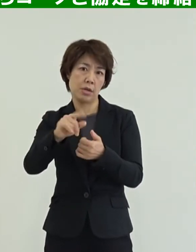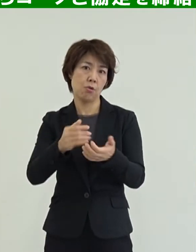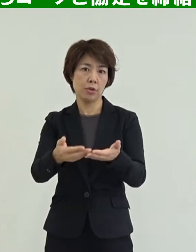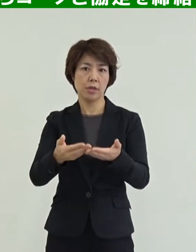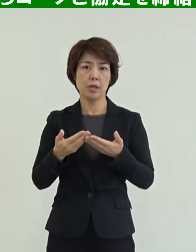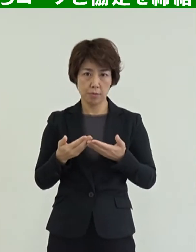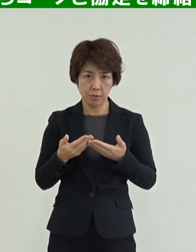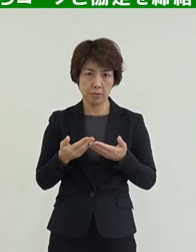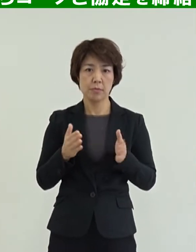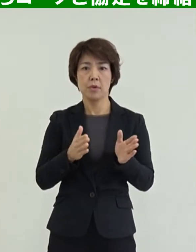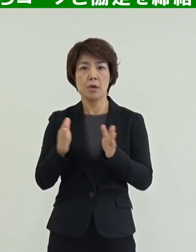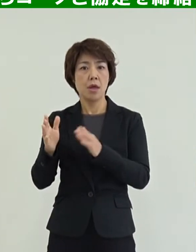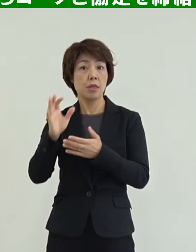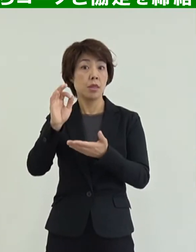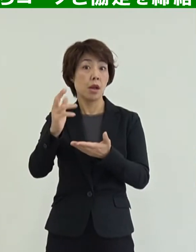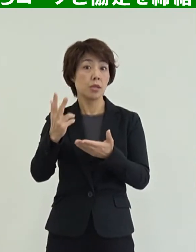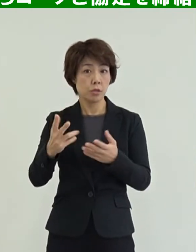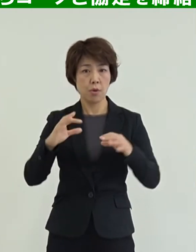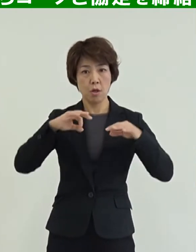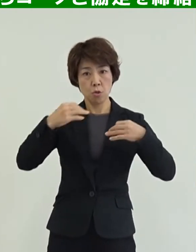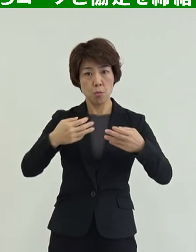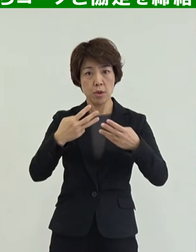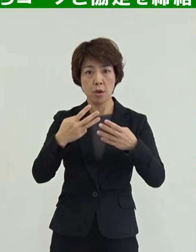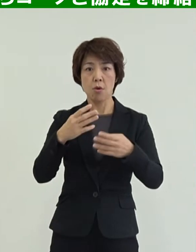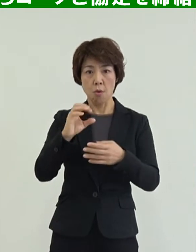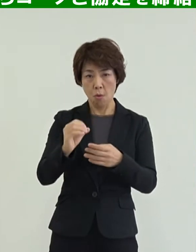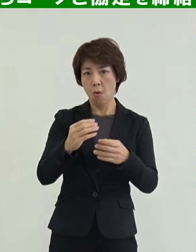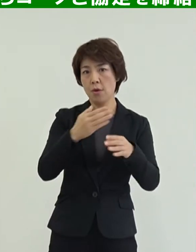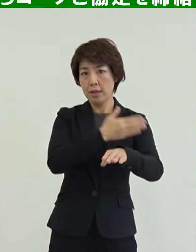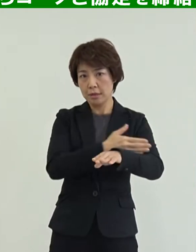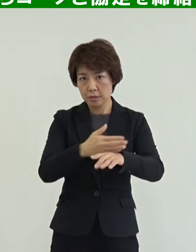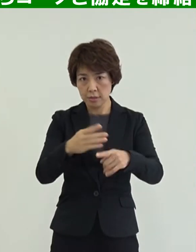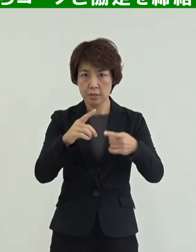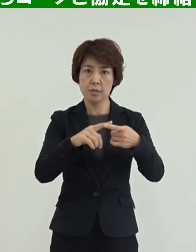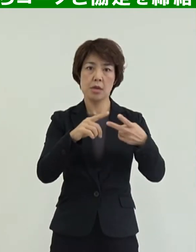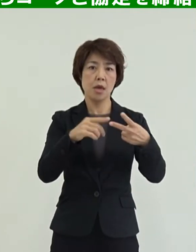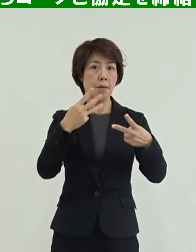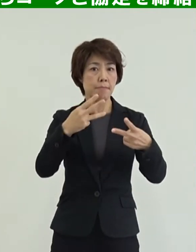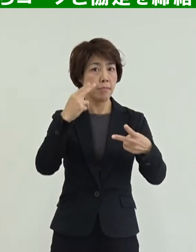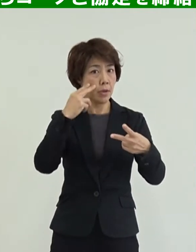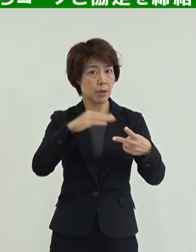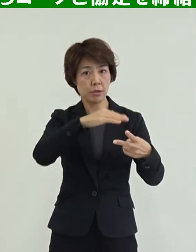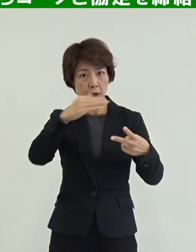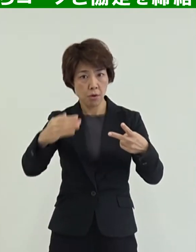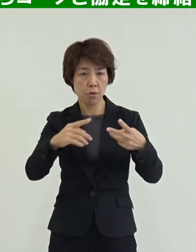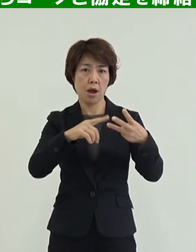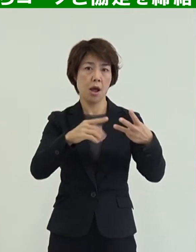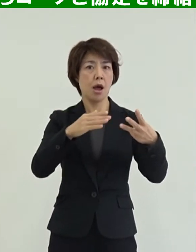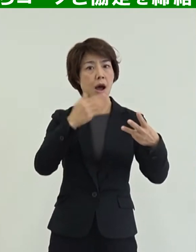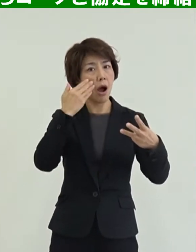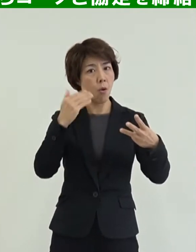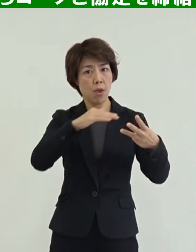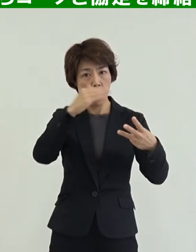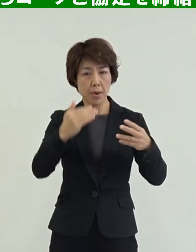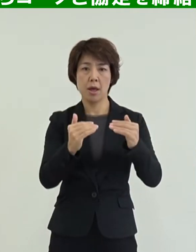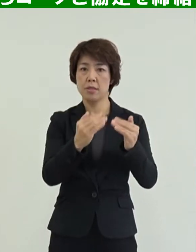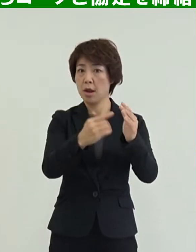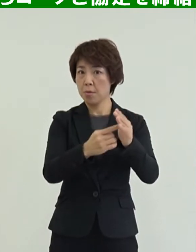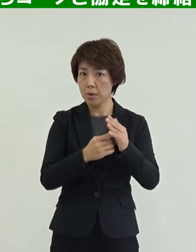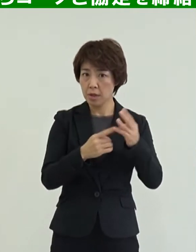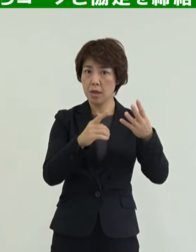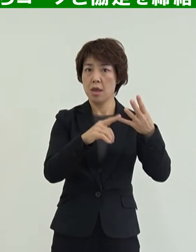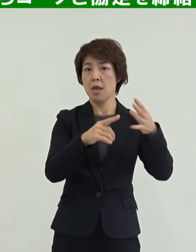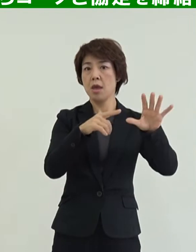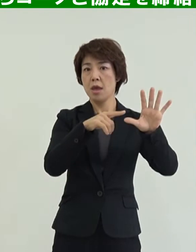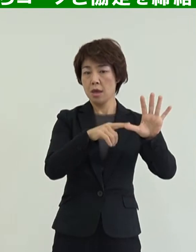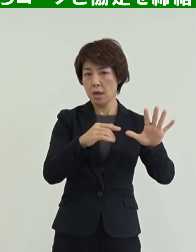市内につきましては富雄団地三松ケ丘青山高畑またならコープの関与法人であります社会